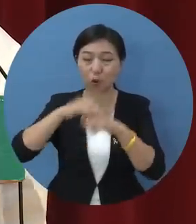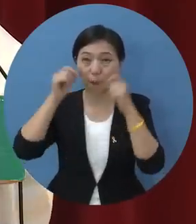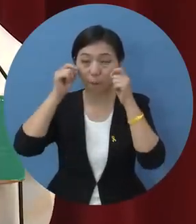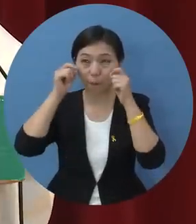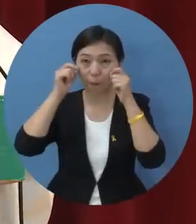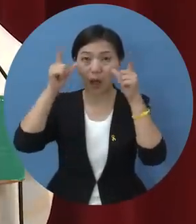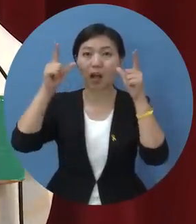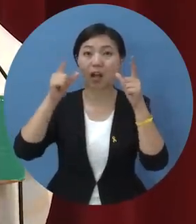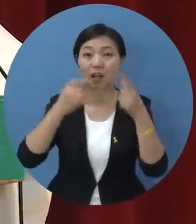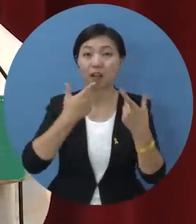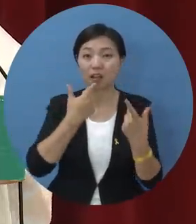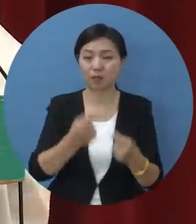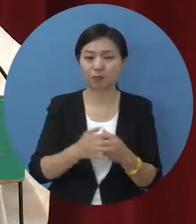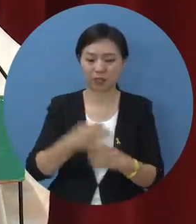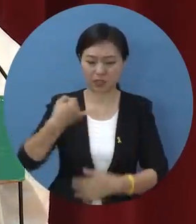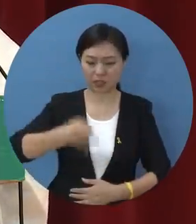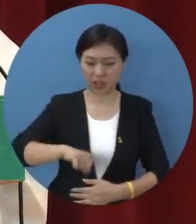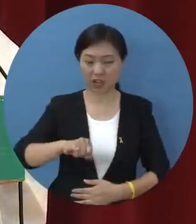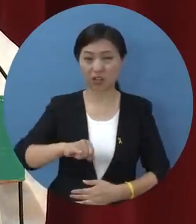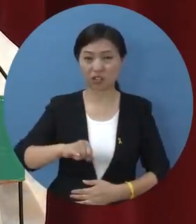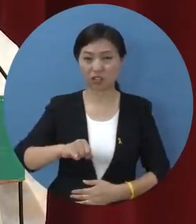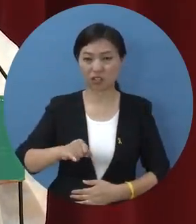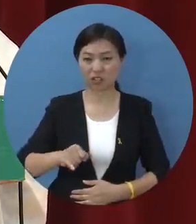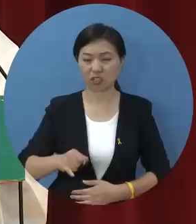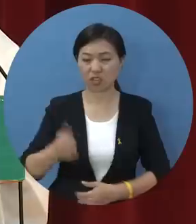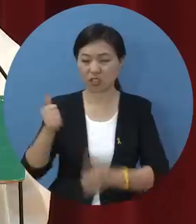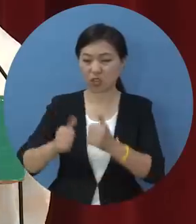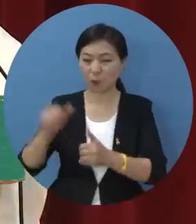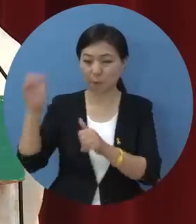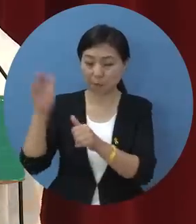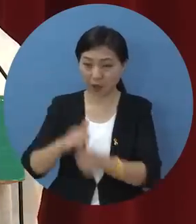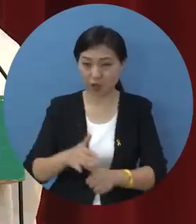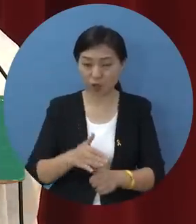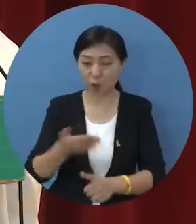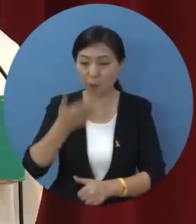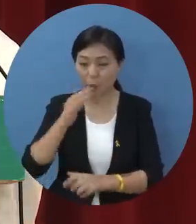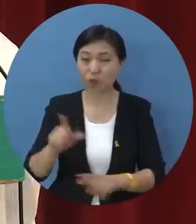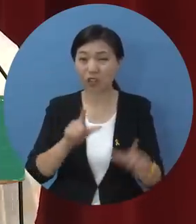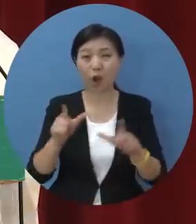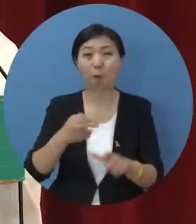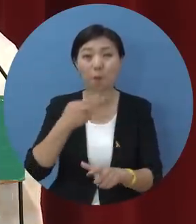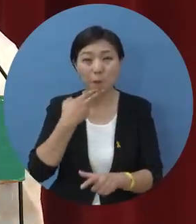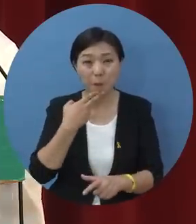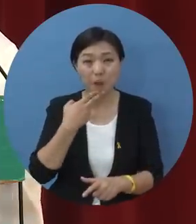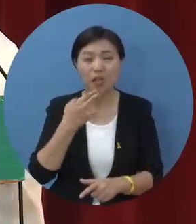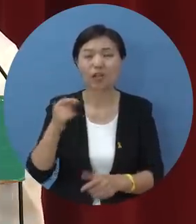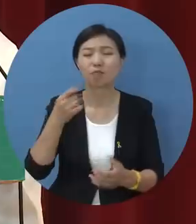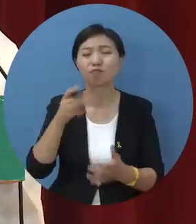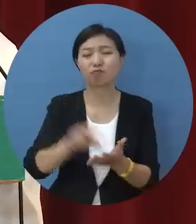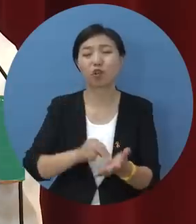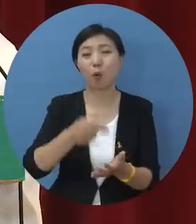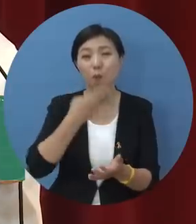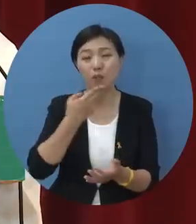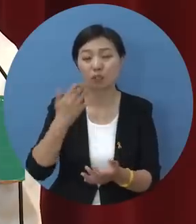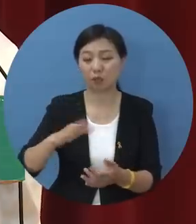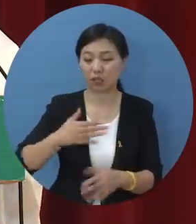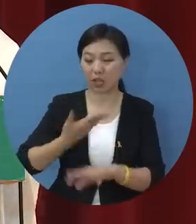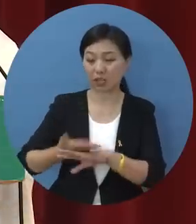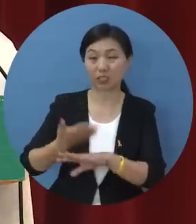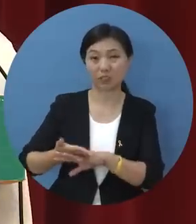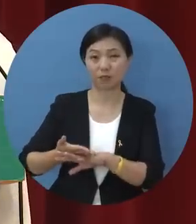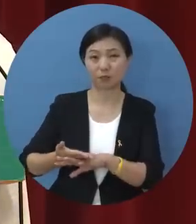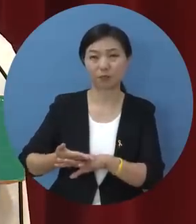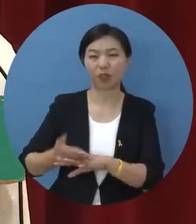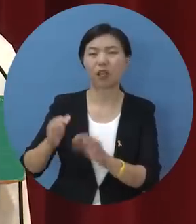어떻게 우리 딸은 그거 안 해도 먹고 살고 네. 딴집 아들은 지금 급한 사람이 있다 이 말이 네. 아시겠죠?